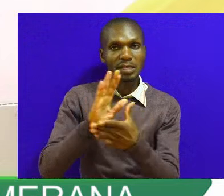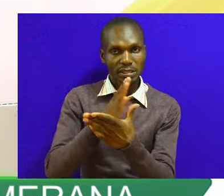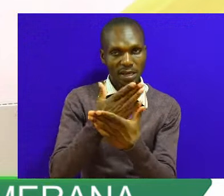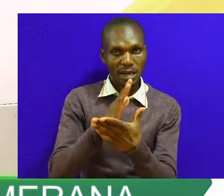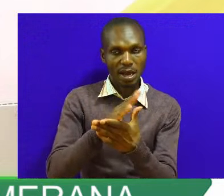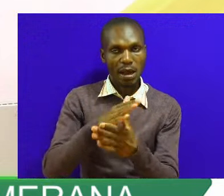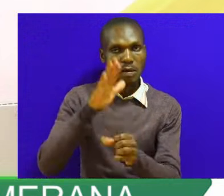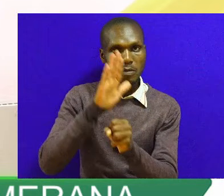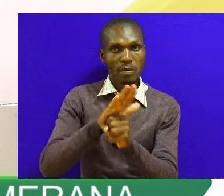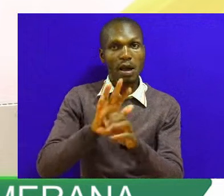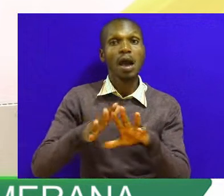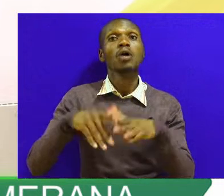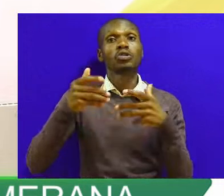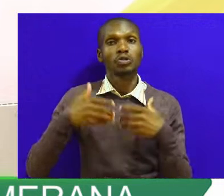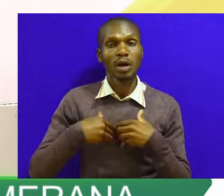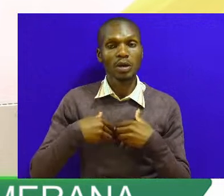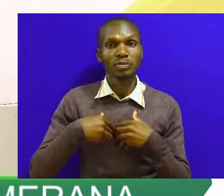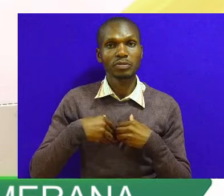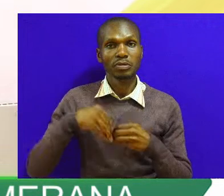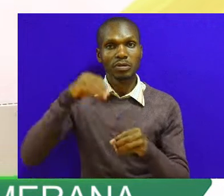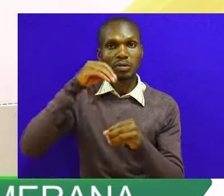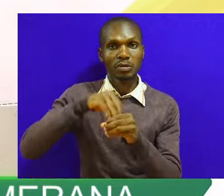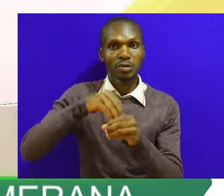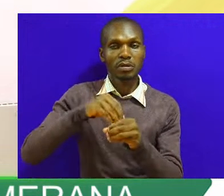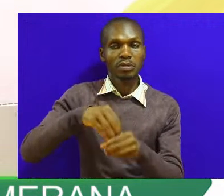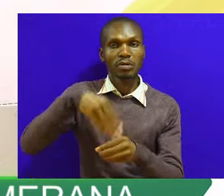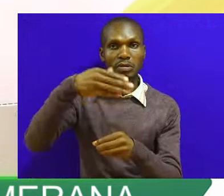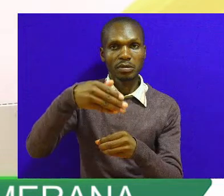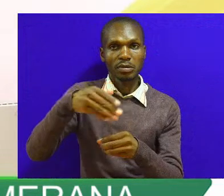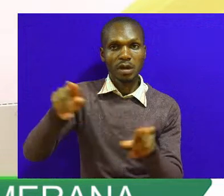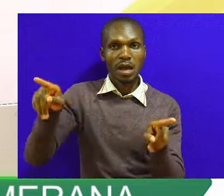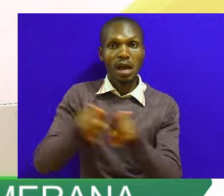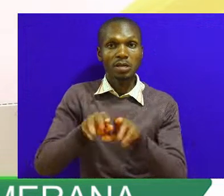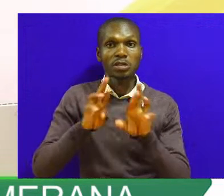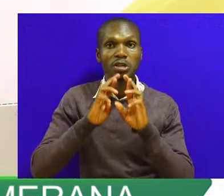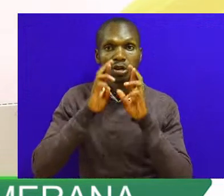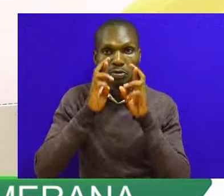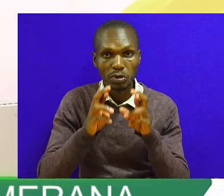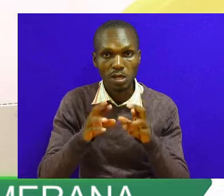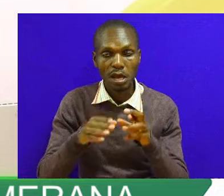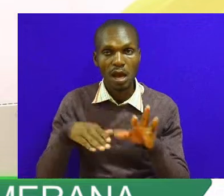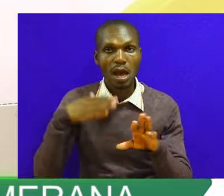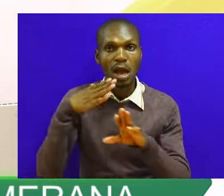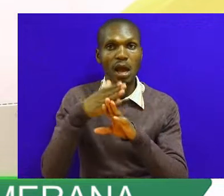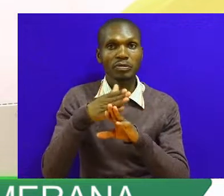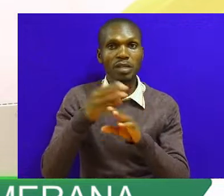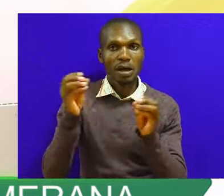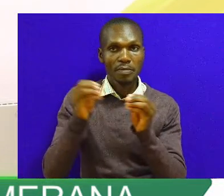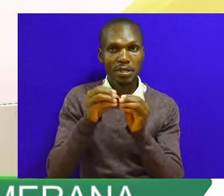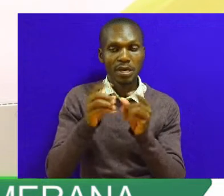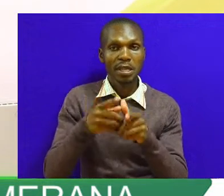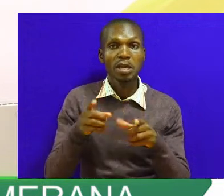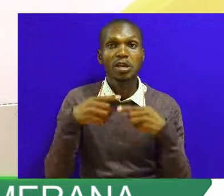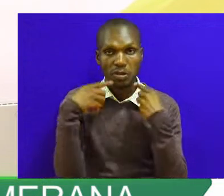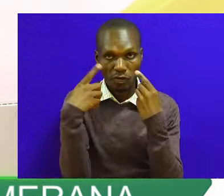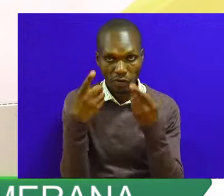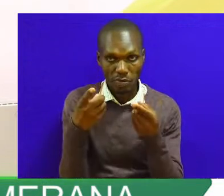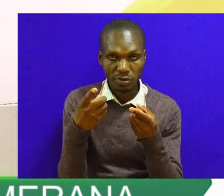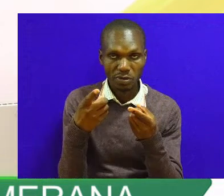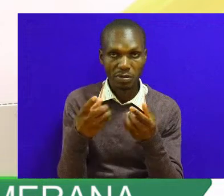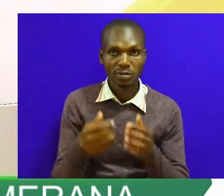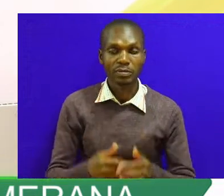baracho ikera niyo bochori yobonene pole bosio omuri kito mirde de mumanyi ni ga ikera na senseme yo na gotwali ganiryo